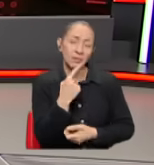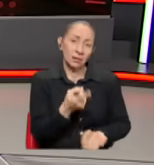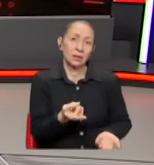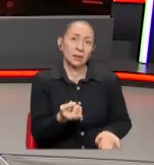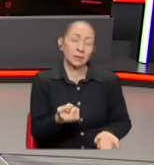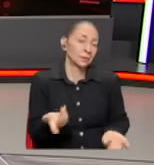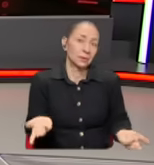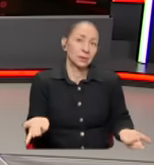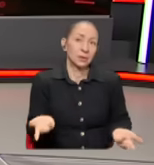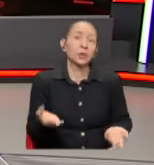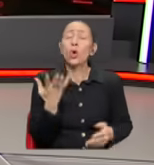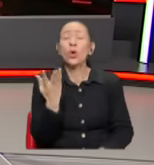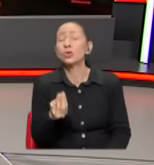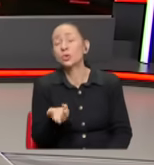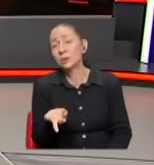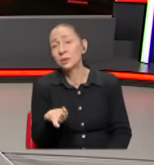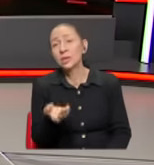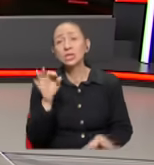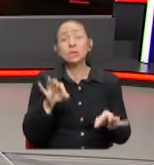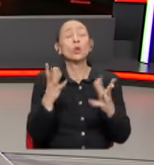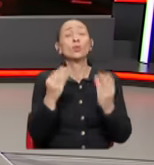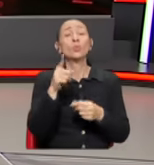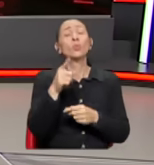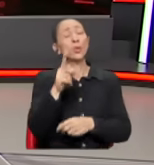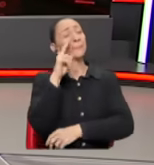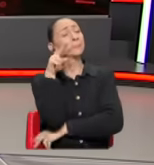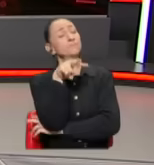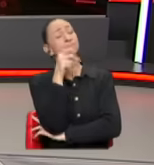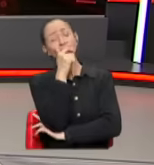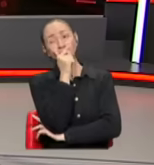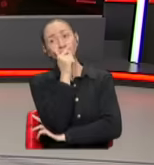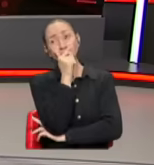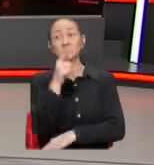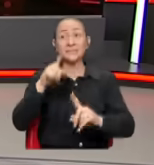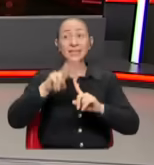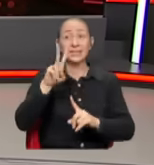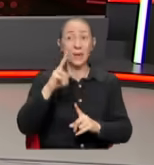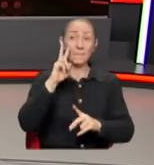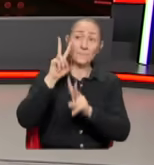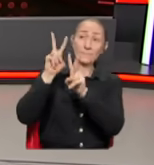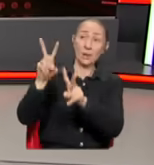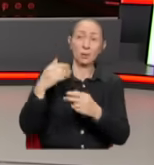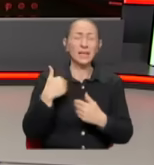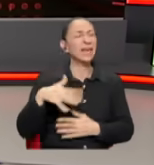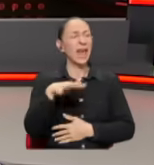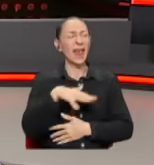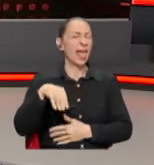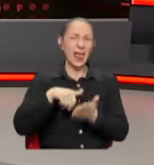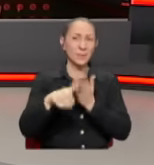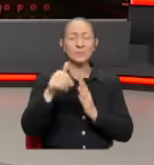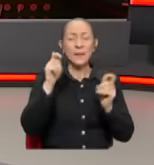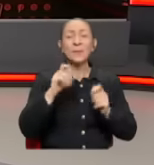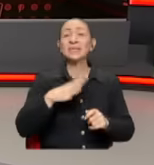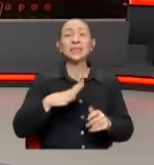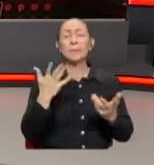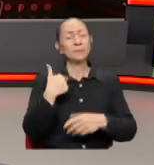Dediler. Şey ne oldu? Şimdi buradan bu manzaraya bakıldığında, üstelik televizyonlara filan baktığımda, ben genel olarak yapılmak istenen